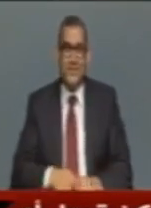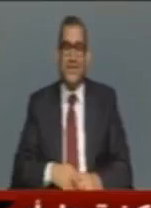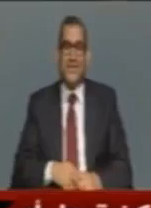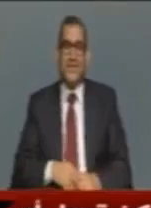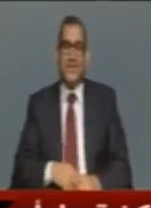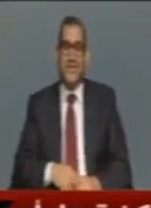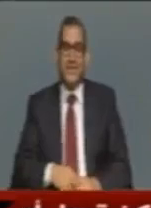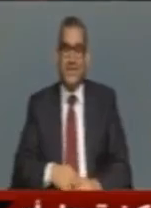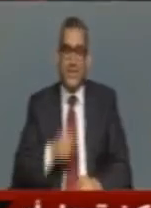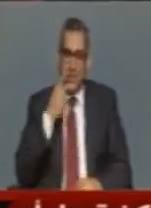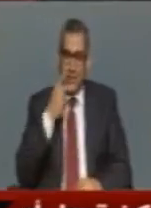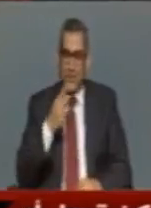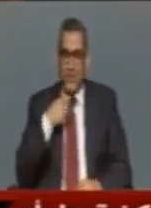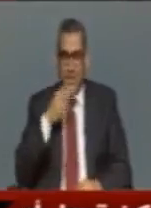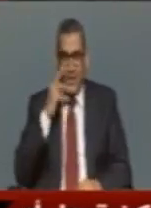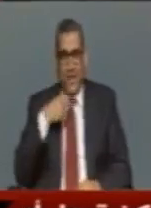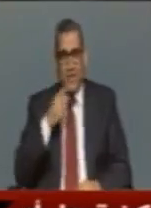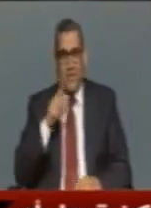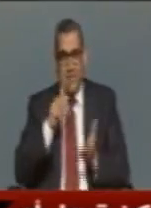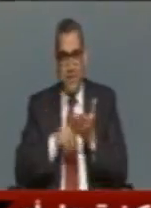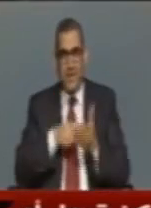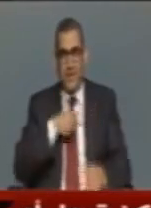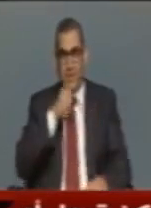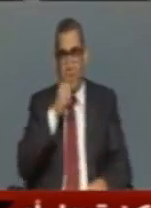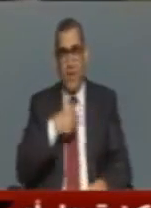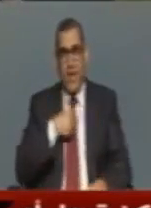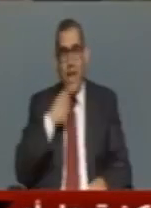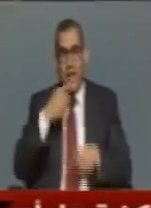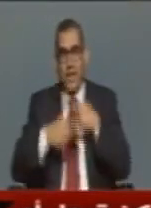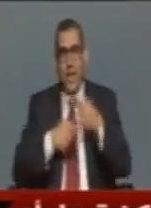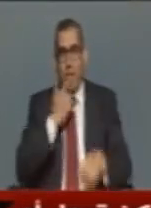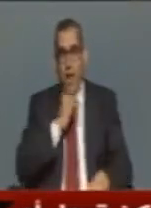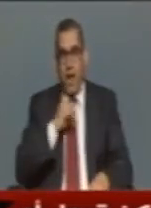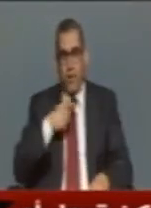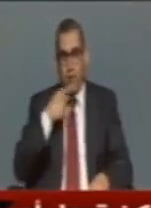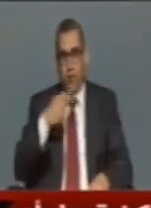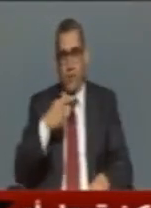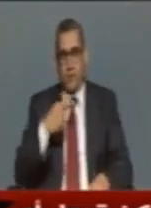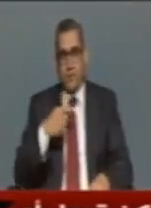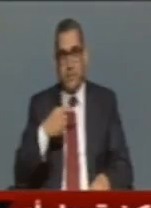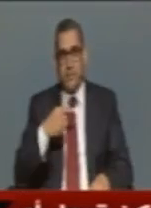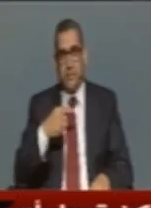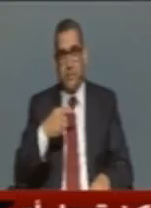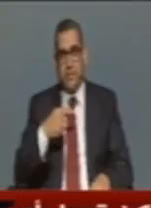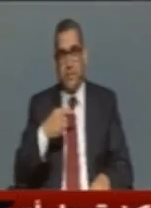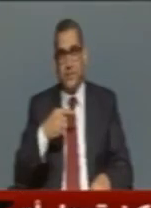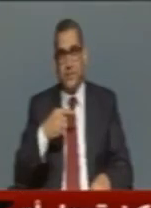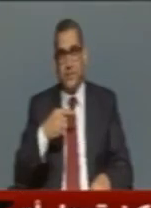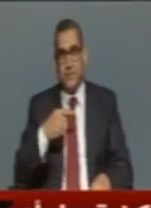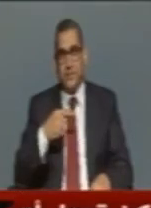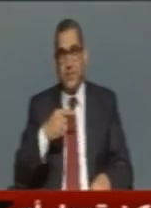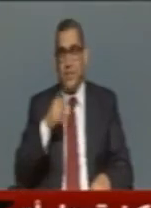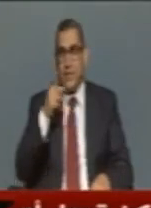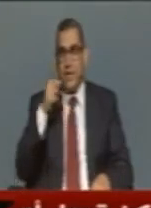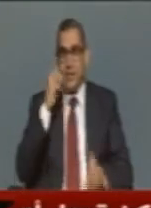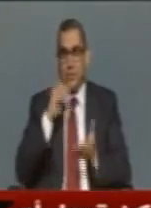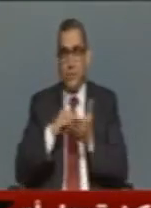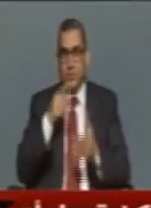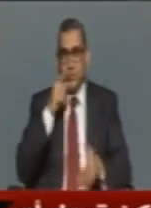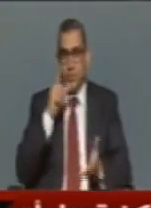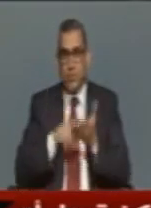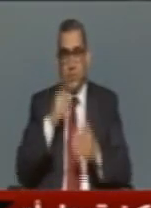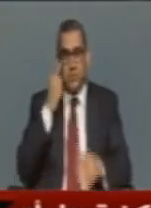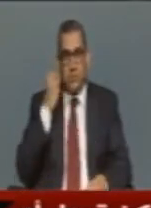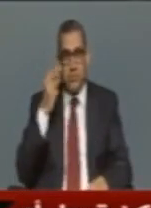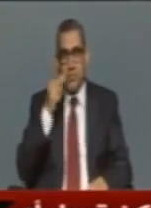طب على كل حال أنا دايما أقول ده يعني لما أنت طرحت عليا وطرح عليا أن القطاع